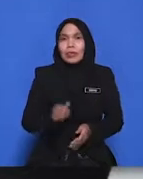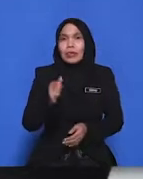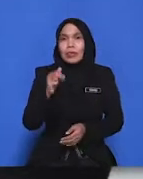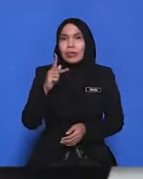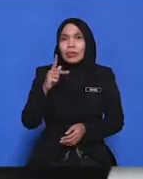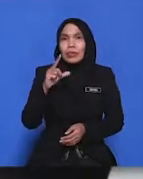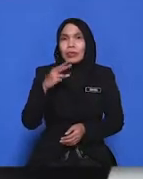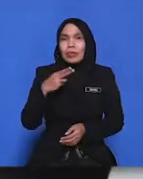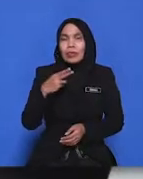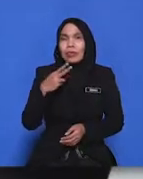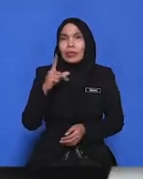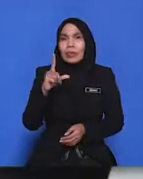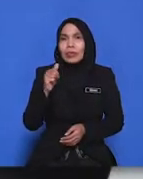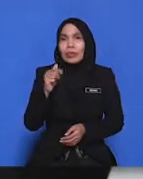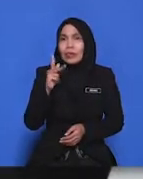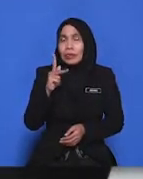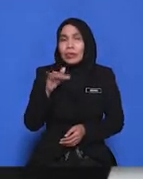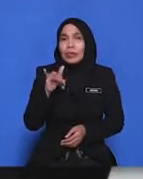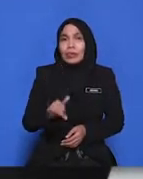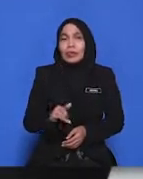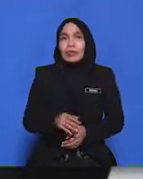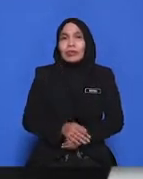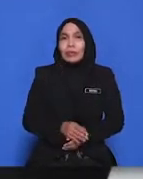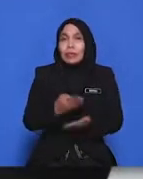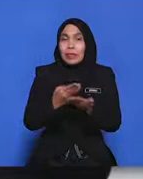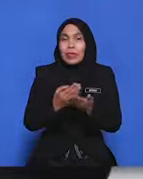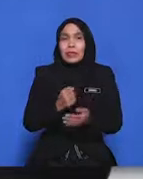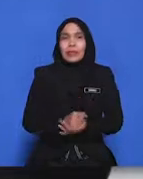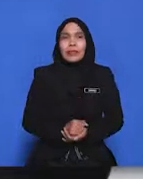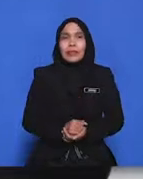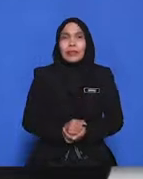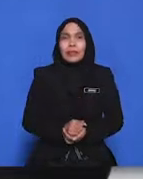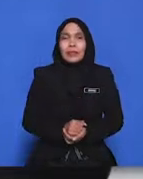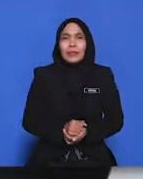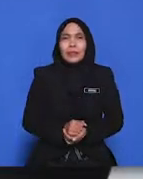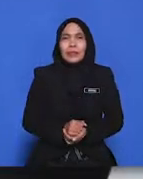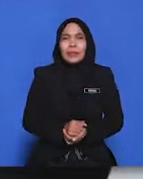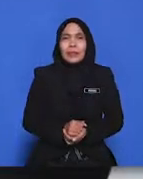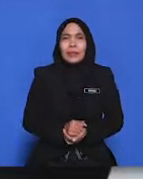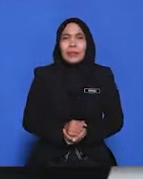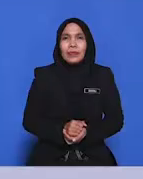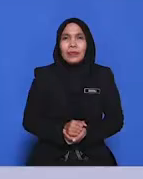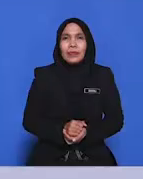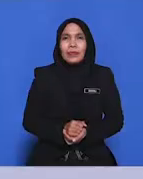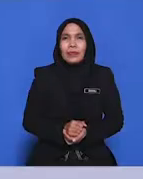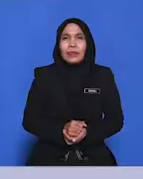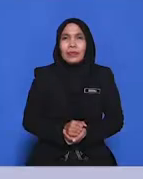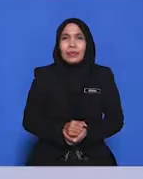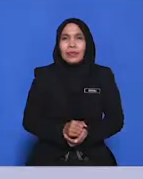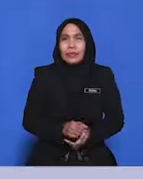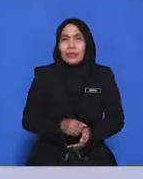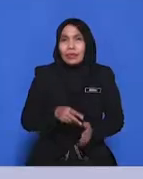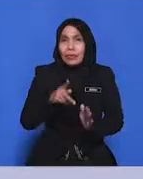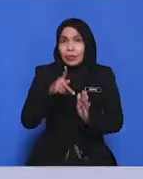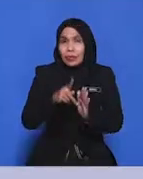suatu ketika dahulu telah meninggalkan kesan yang cukup kuat ke atas pemikiran umat Islam. Penjajah